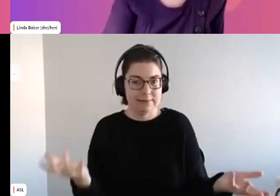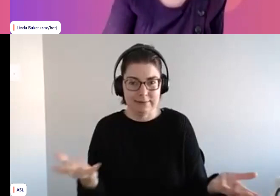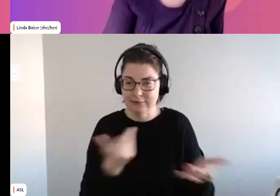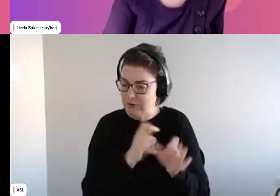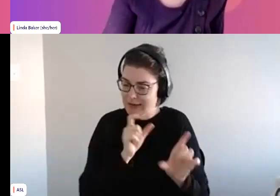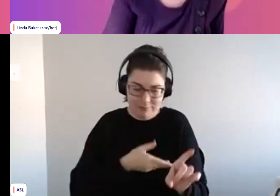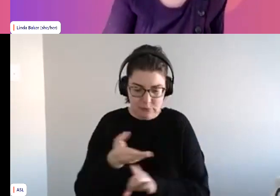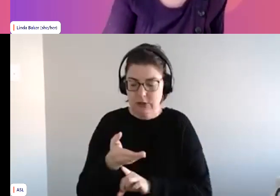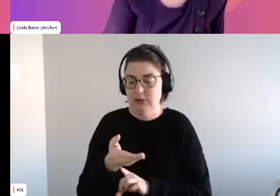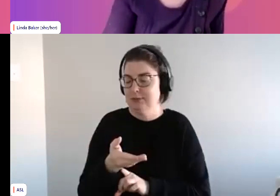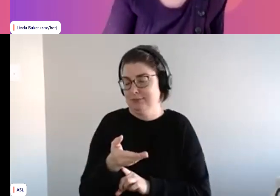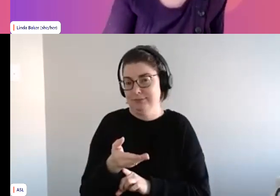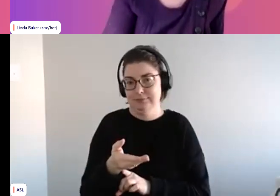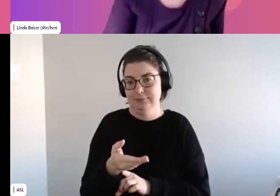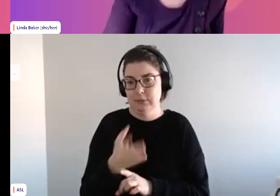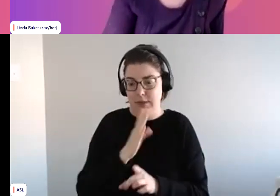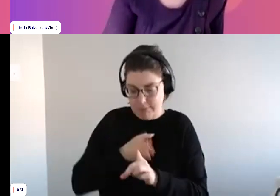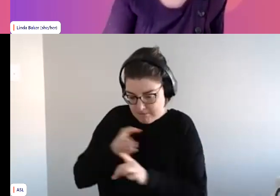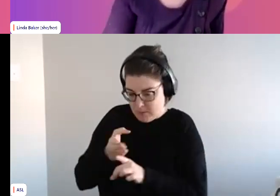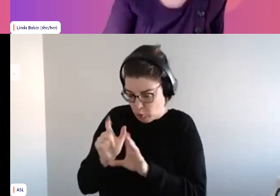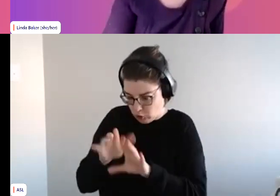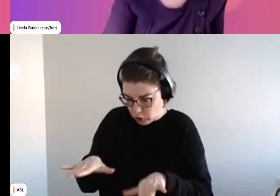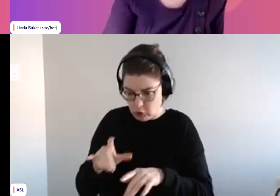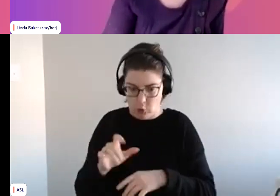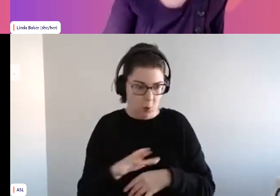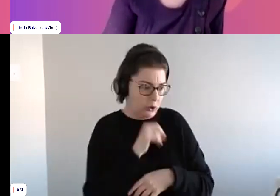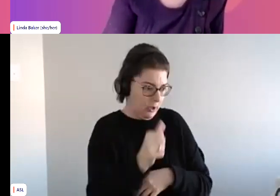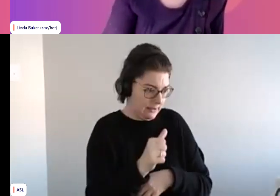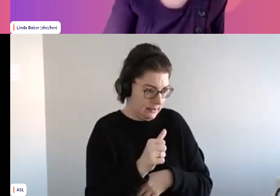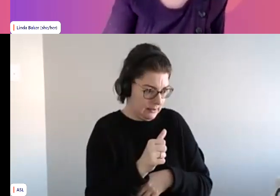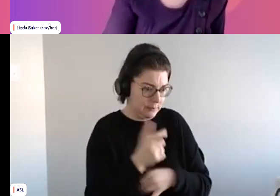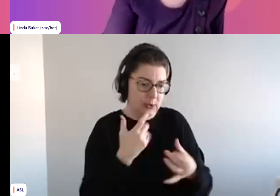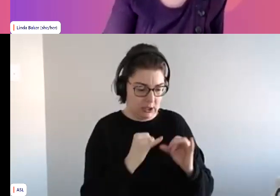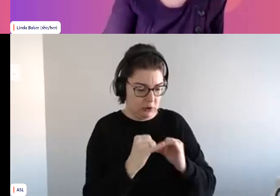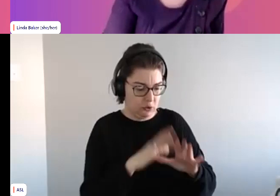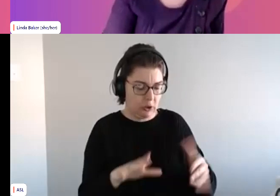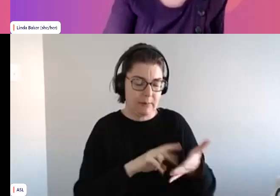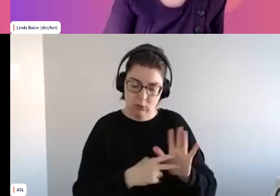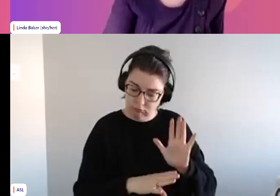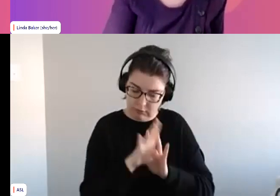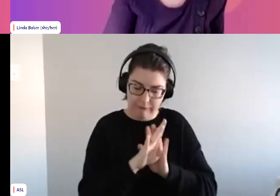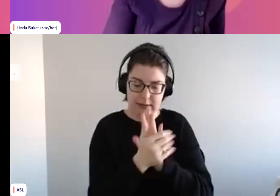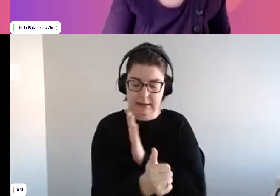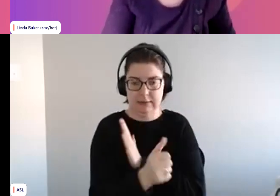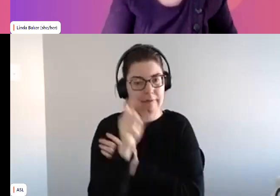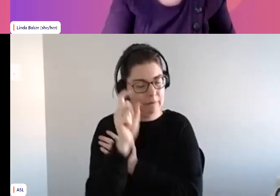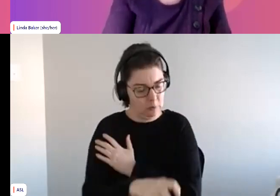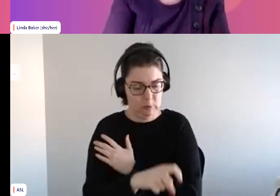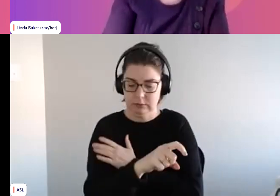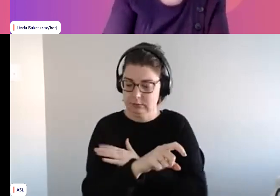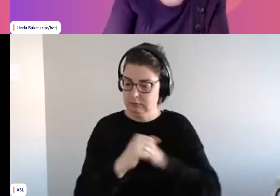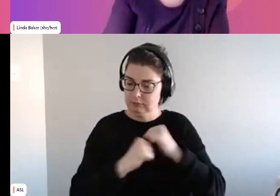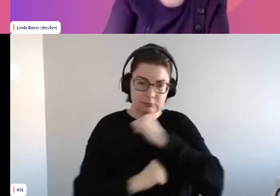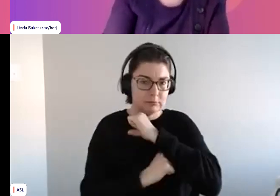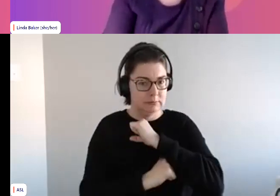d'être si collant ou autre profession doit spécialiser pour le travail avec les enfants il